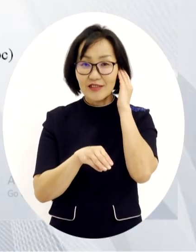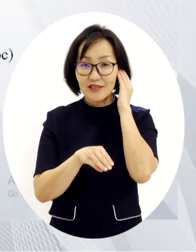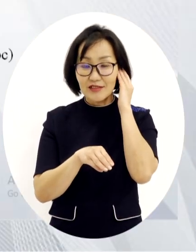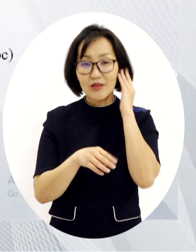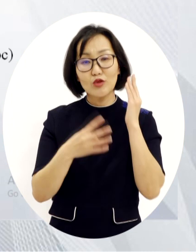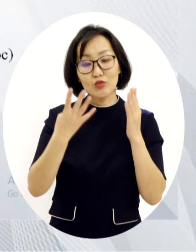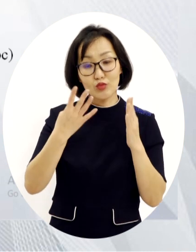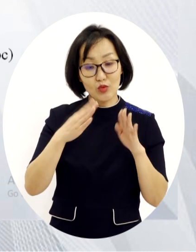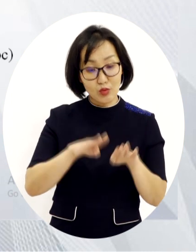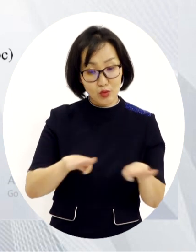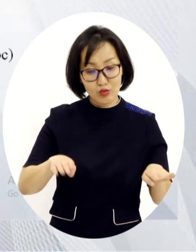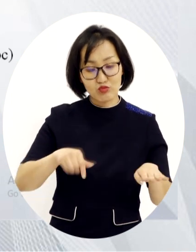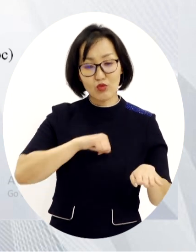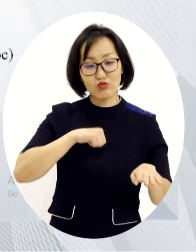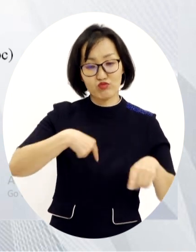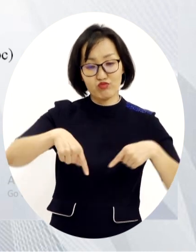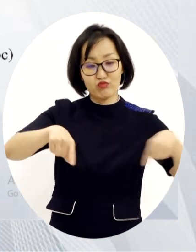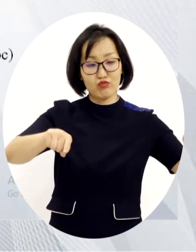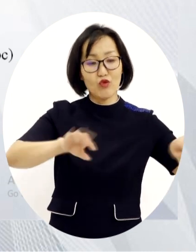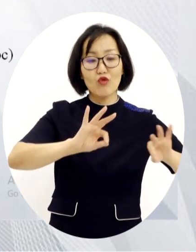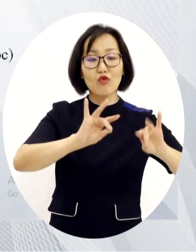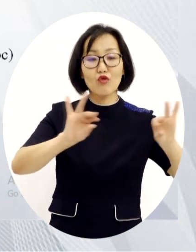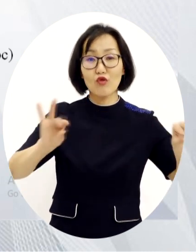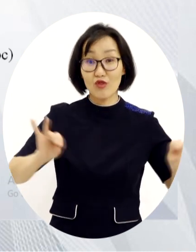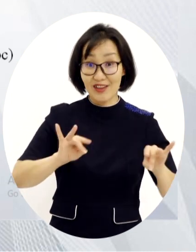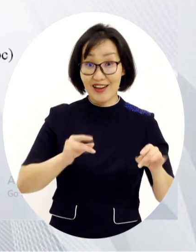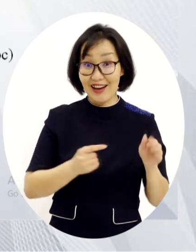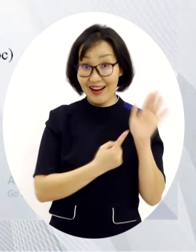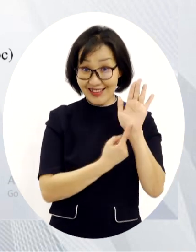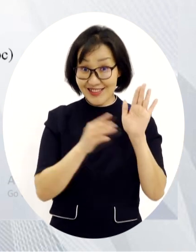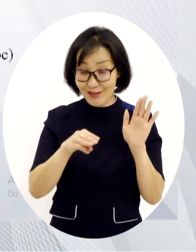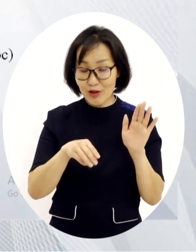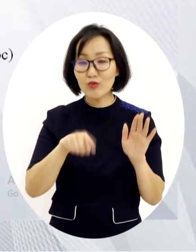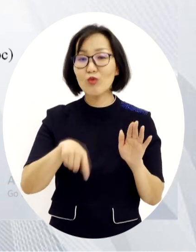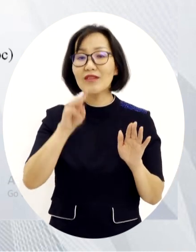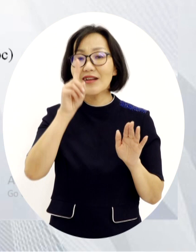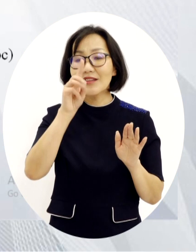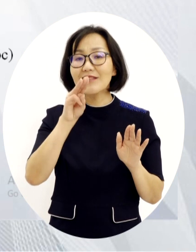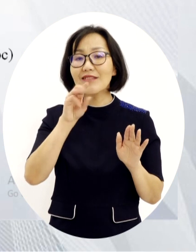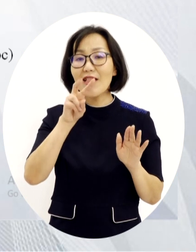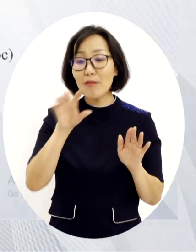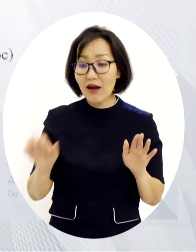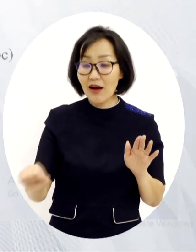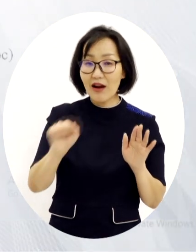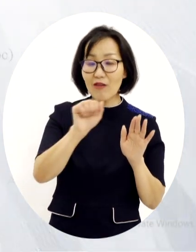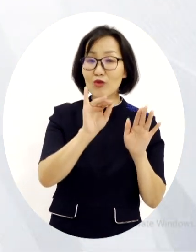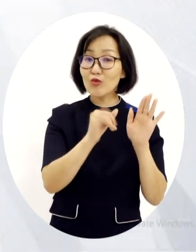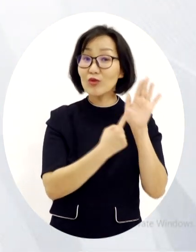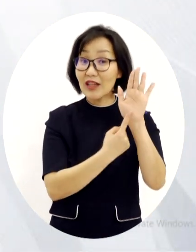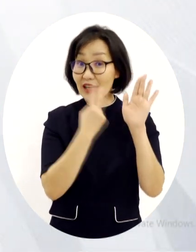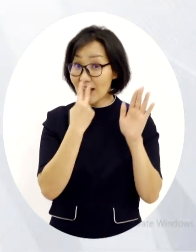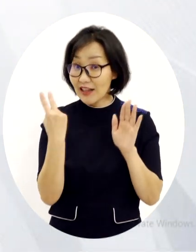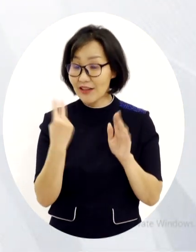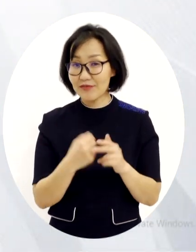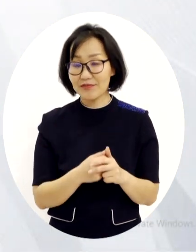Дөрвөн хүүхэд дээр дөрвөн хүүхэд тус тустай гарсан байсан. Тэгвэл тэлмэн дээр яаж дүрстлэх вэ? Тэлмэнгийн өндрийг. А бид